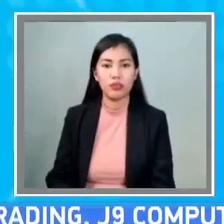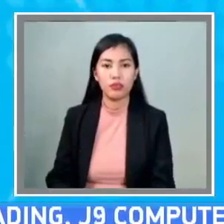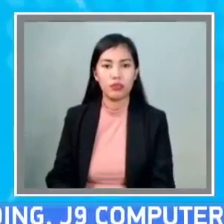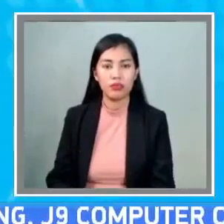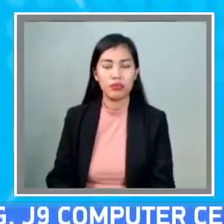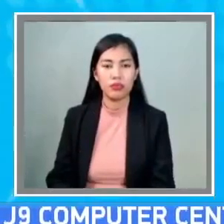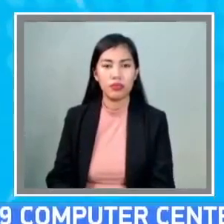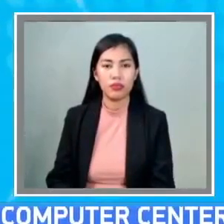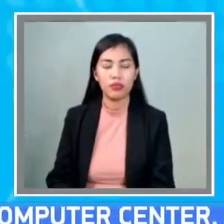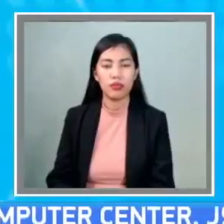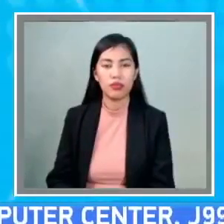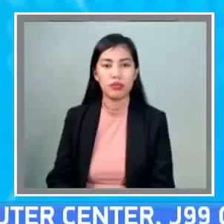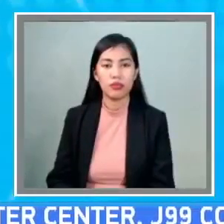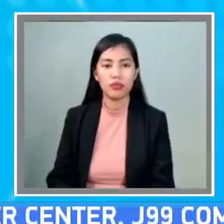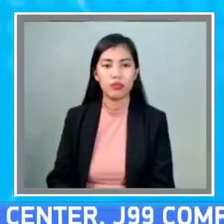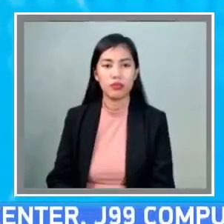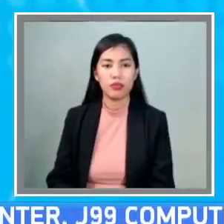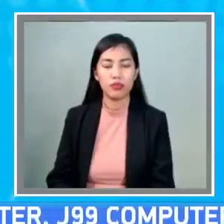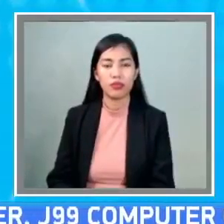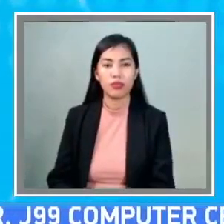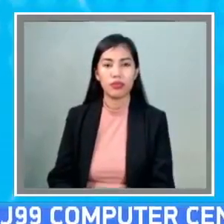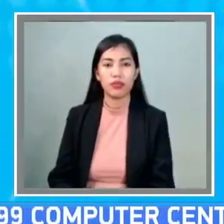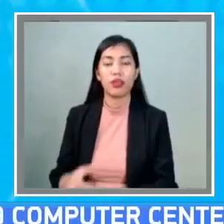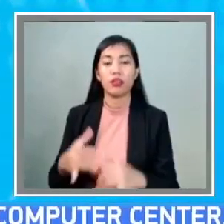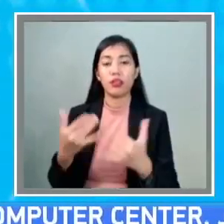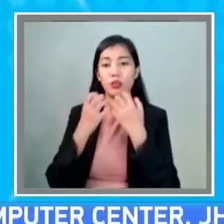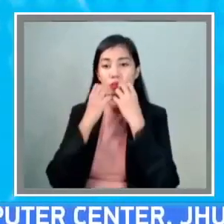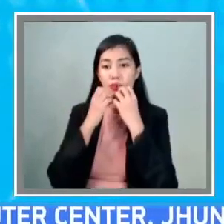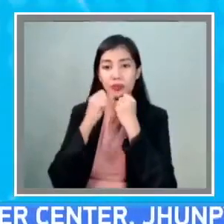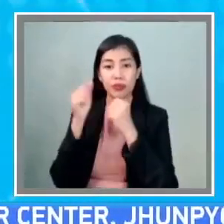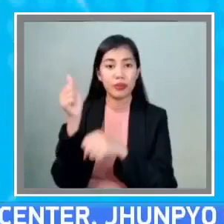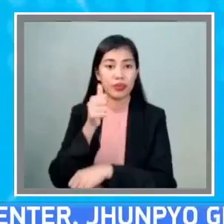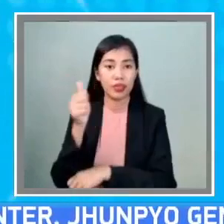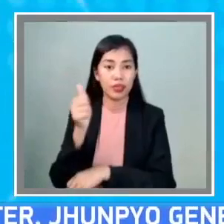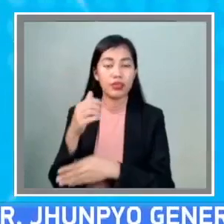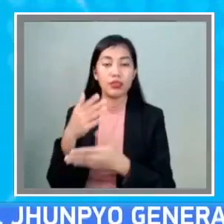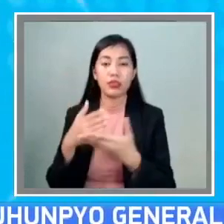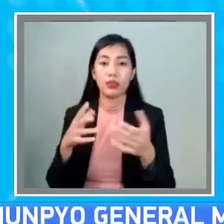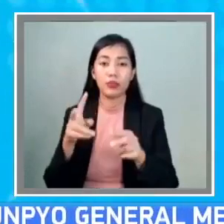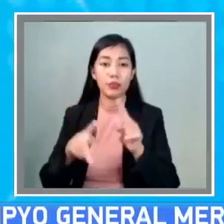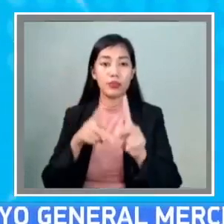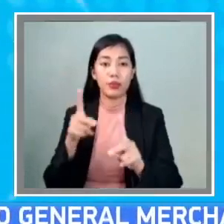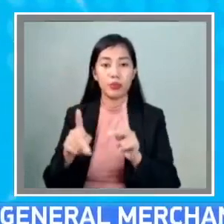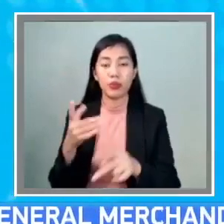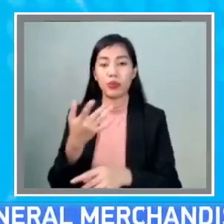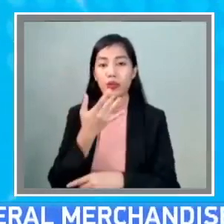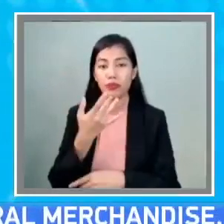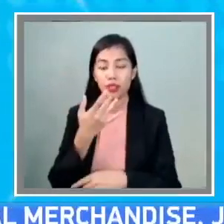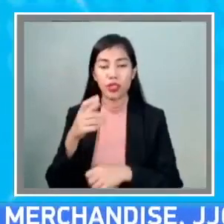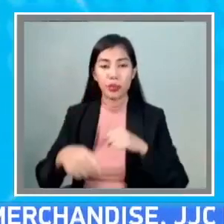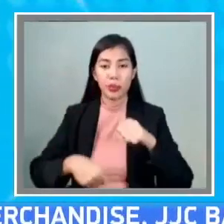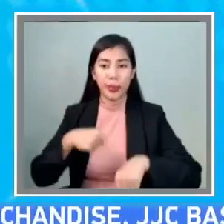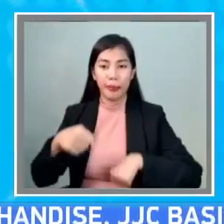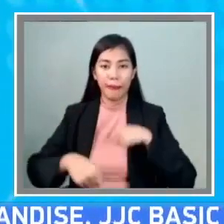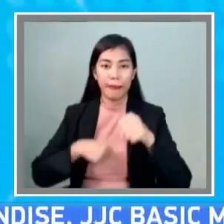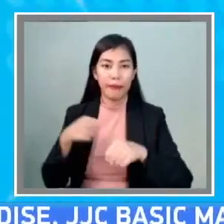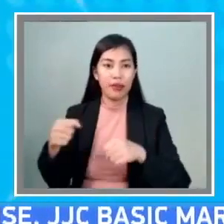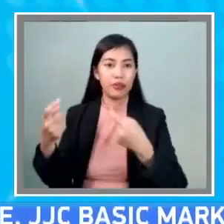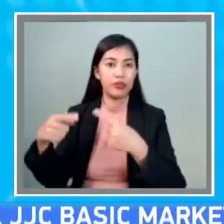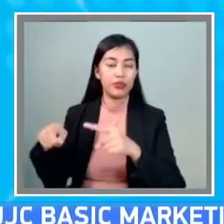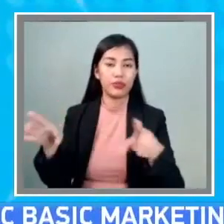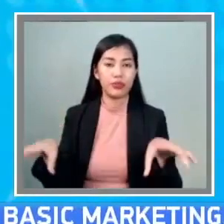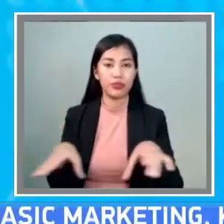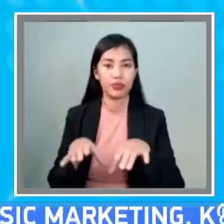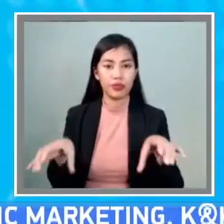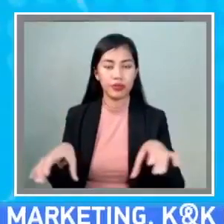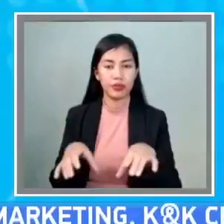Para iwas traffic at tipid na rin po sa pamasahe, may ilan tayong kapuso na pinipiling magbisikleta papunta ng kani-kanilang mga trabaho. Kaya, muli